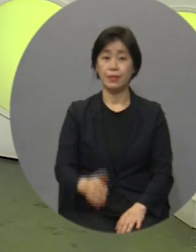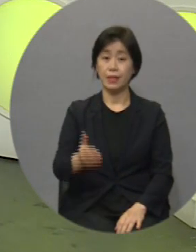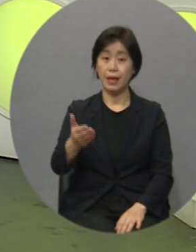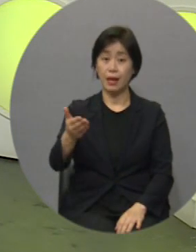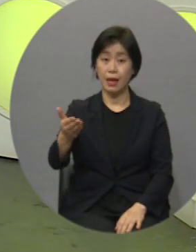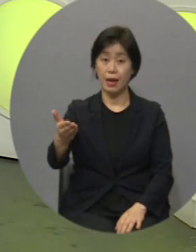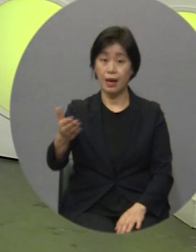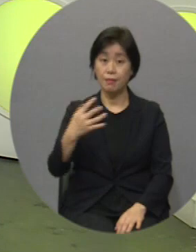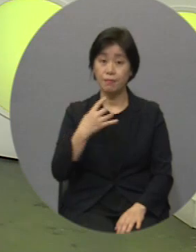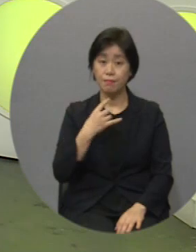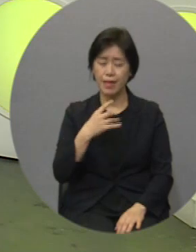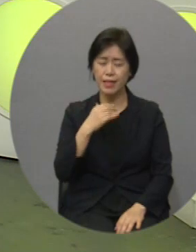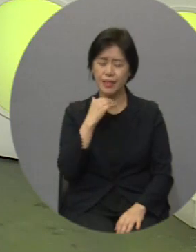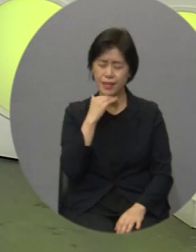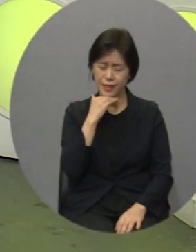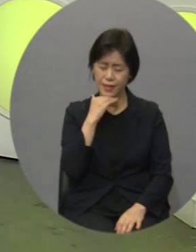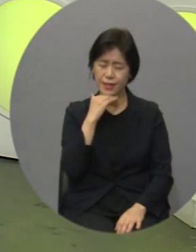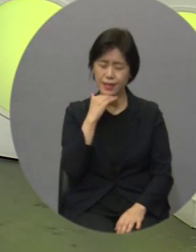떠난 이미